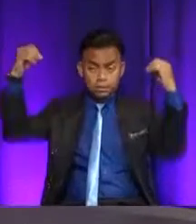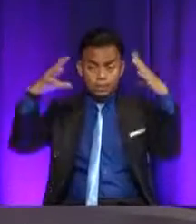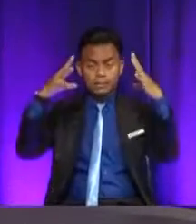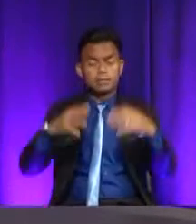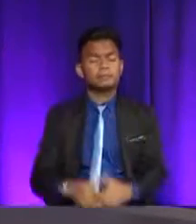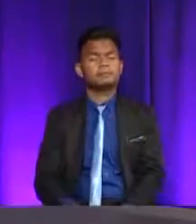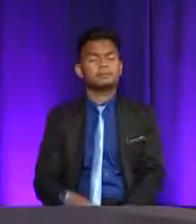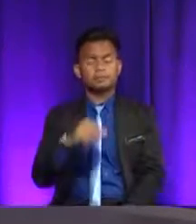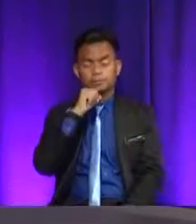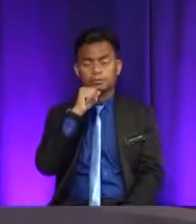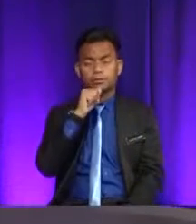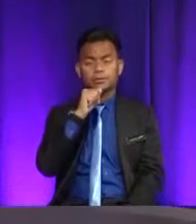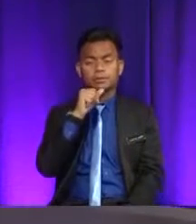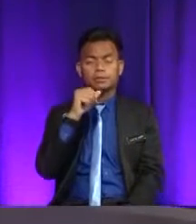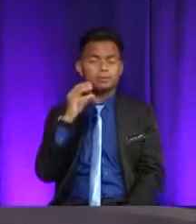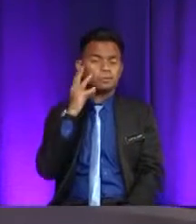buah rambutan